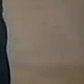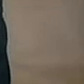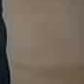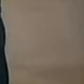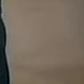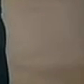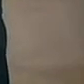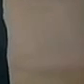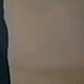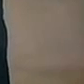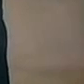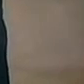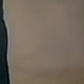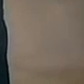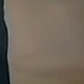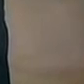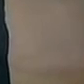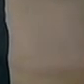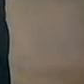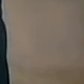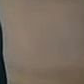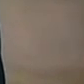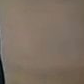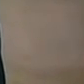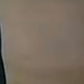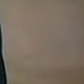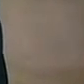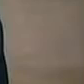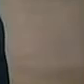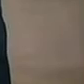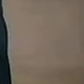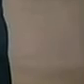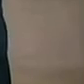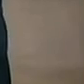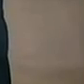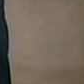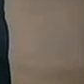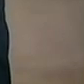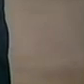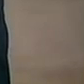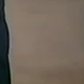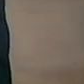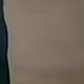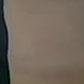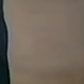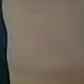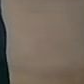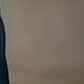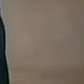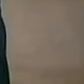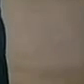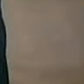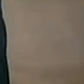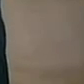ลายอย่างนะครับตั้งแต่เรื่องแปดเจี๊ยใช่ไหมครับเก็บเงินกันแล้วก็ไปจนถึงเรื่องว่ามีความวิต